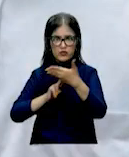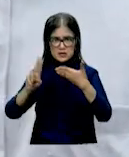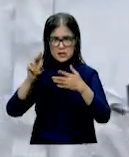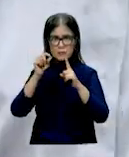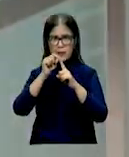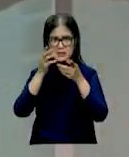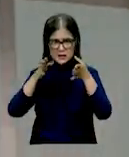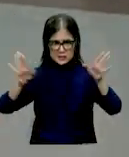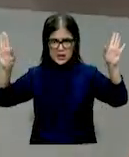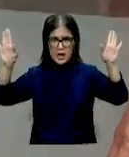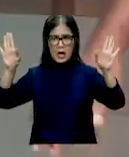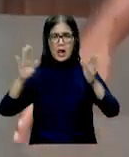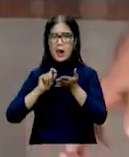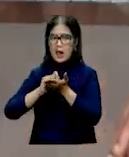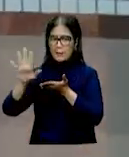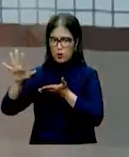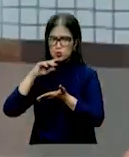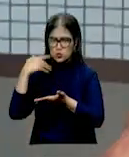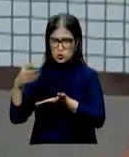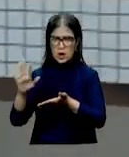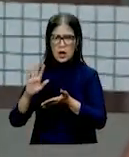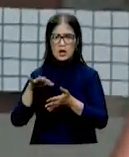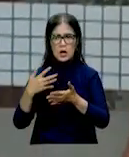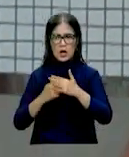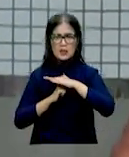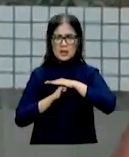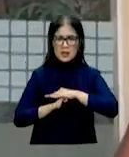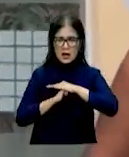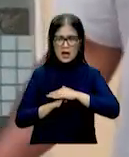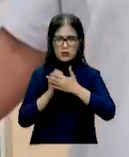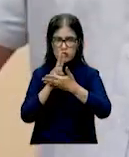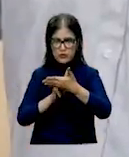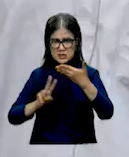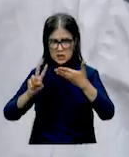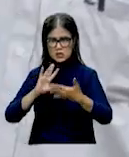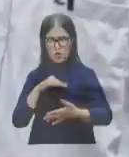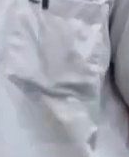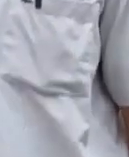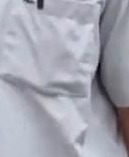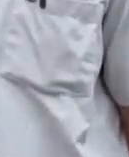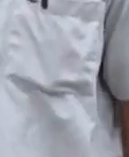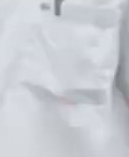Pasca pelaporan, korban mengaku mendapat intimidasi dari pihak kampus, bahkan korban mendapat surat peringatan.